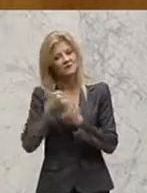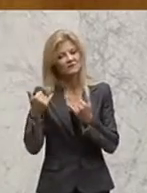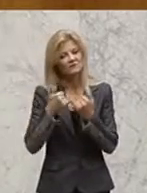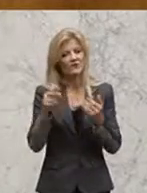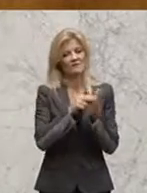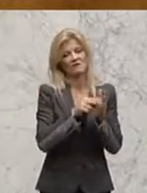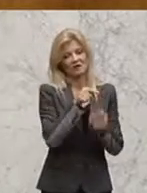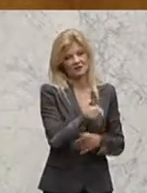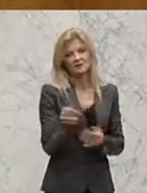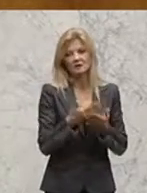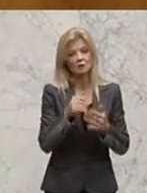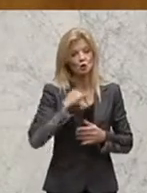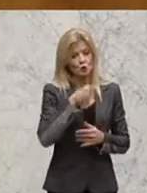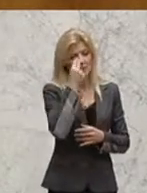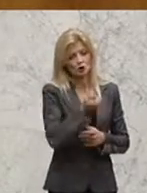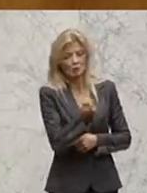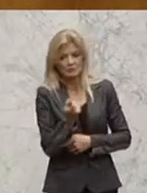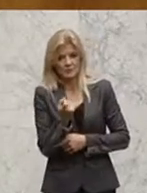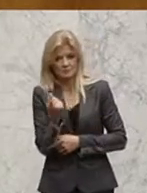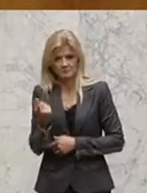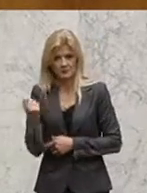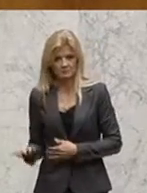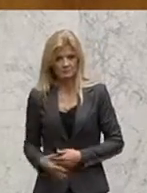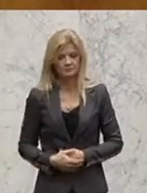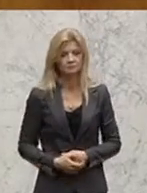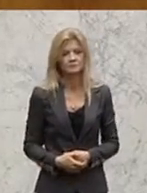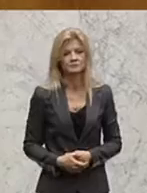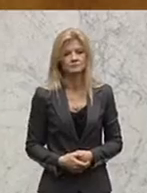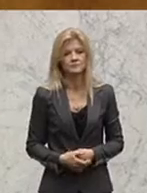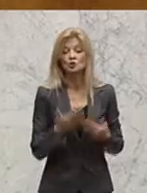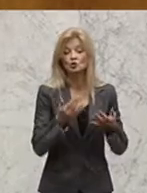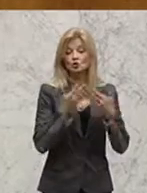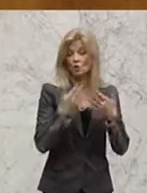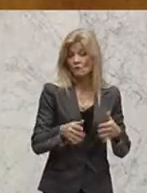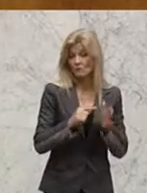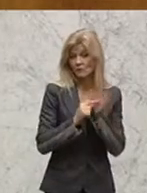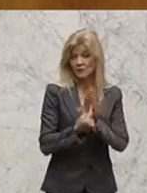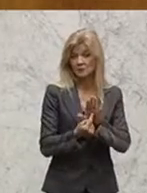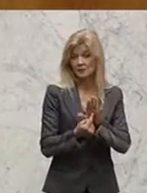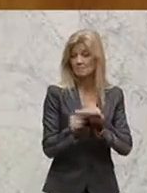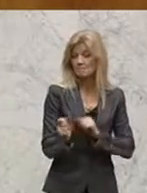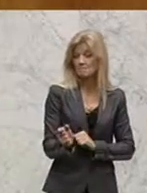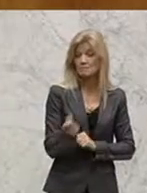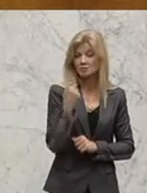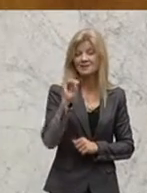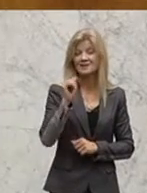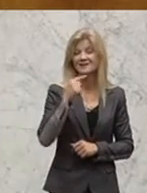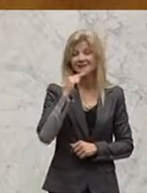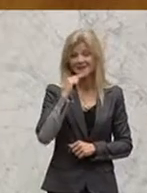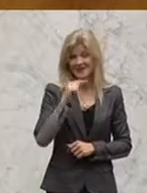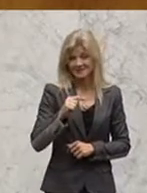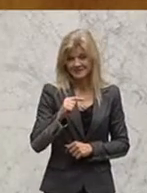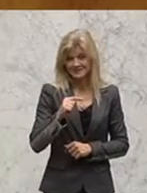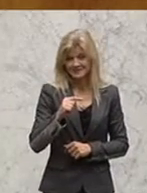Und dieser Fall zeigt ganz klar, dass gerade die Propaganda der IS-Terroristen